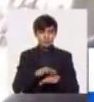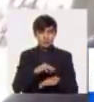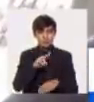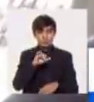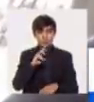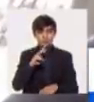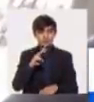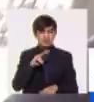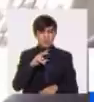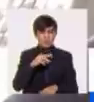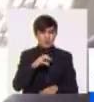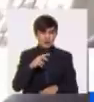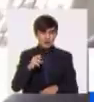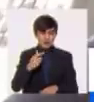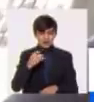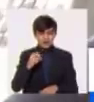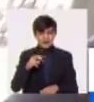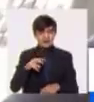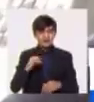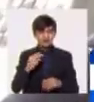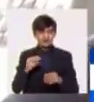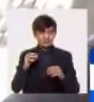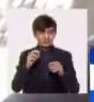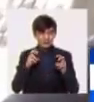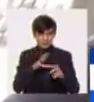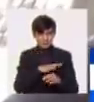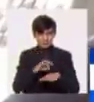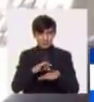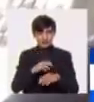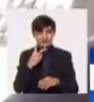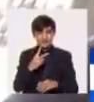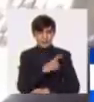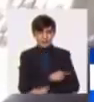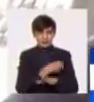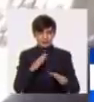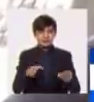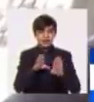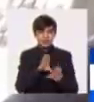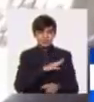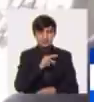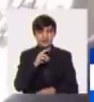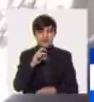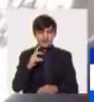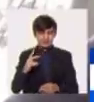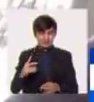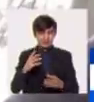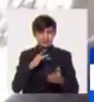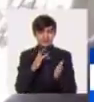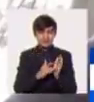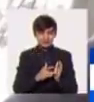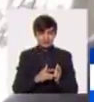пульмонологических пациентов 4 районов нашего города, так как 2 клиники были закрыты на карантинные провизорные